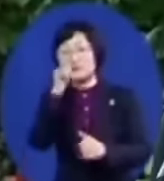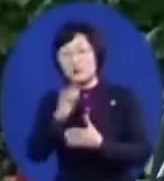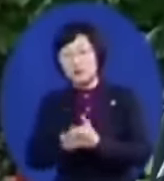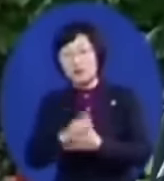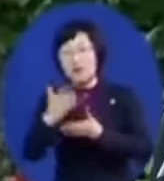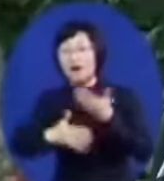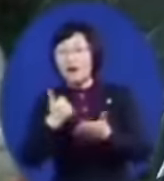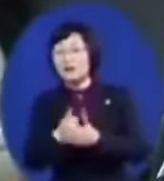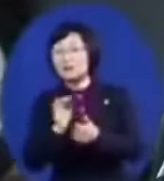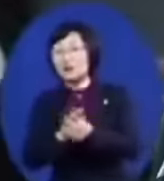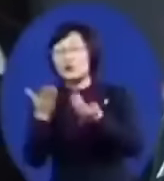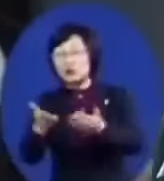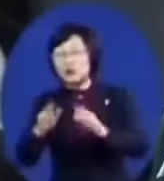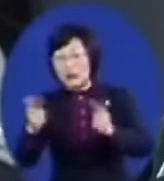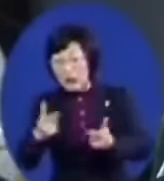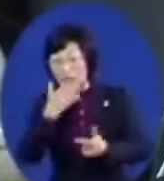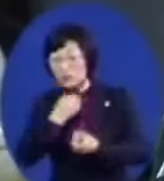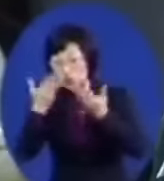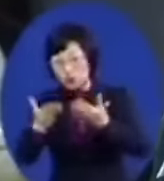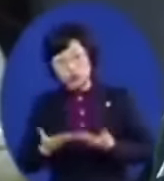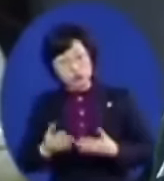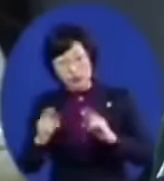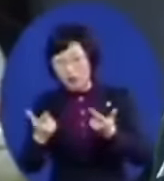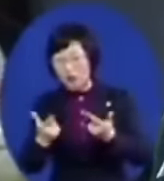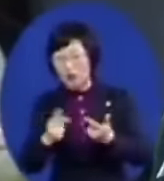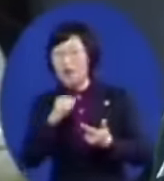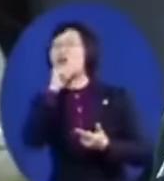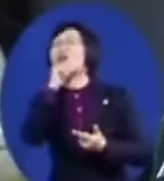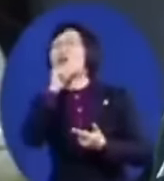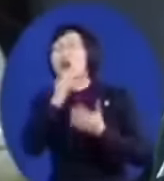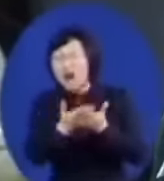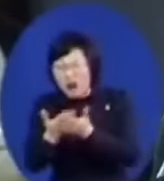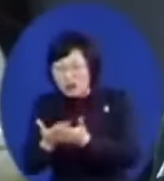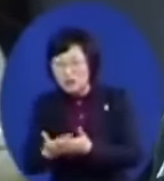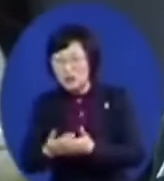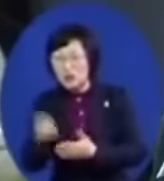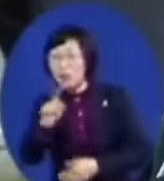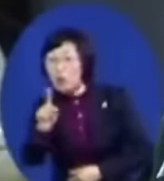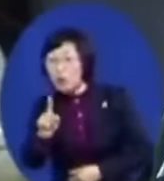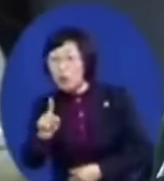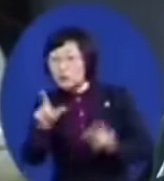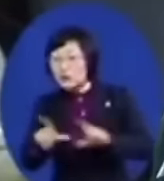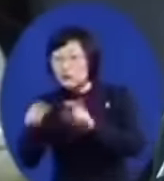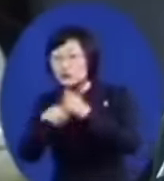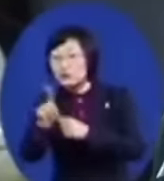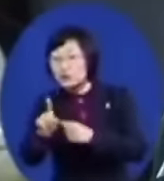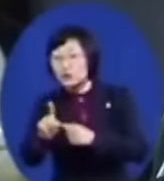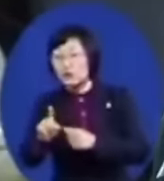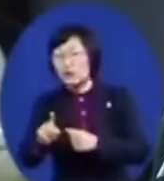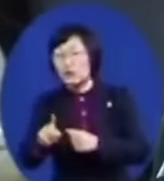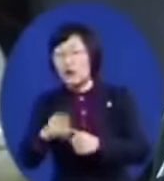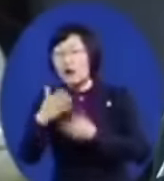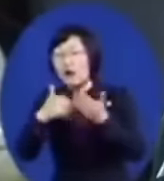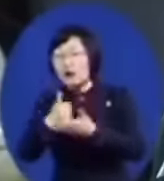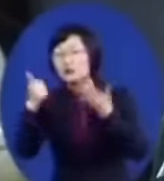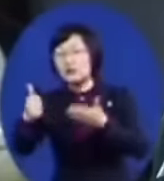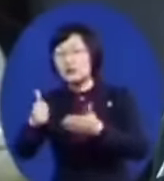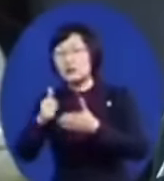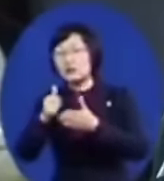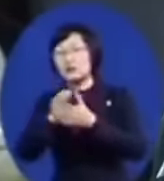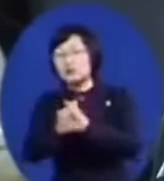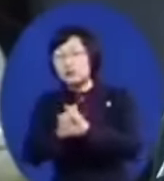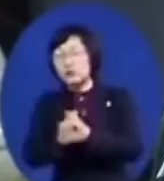하나님은 안 도와주신다. 하나님 축복 안 해주신다. 거지로 사는 것이 신령하다고 믿으면 그 믿은 대로 해주는 것입니다. 뭐냐? 네 믿은 대로